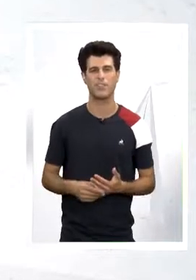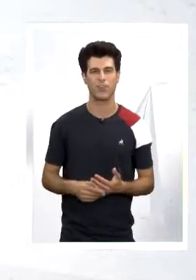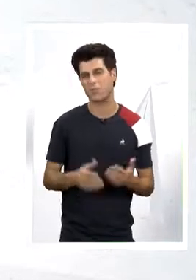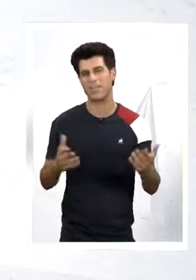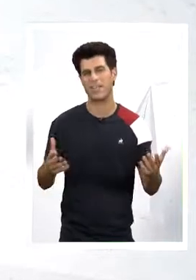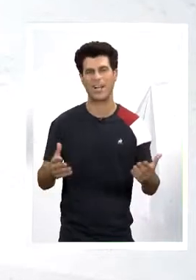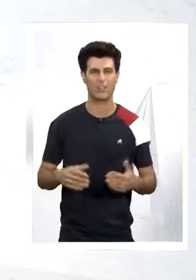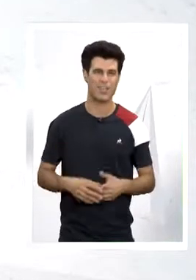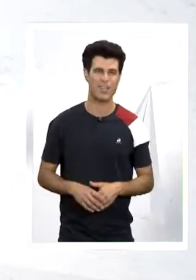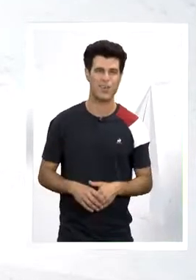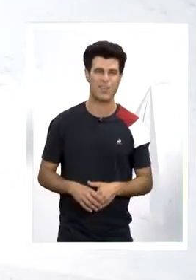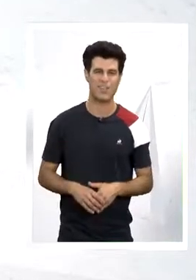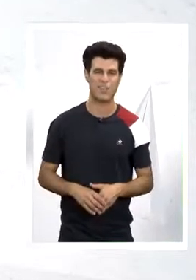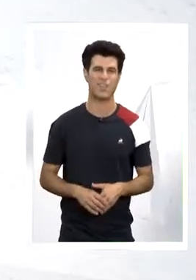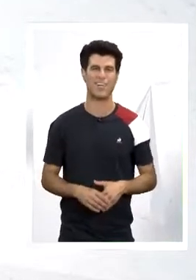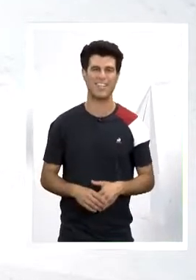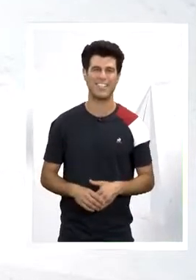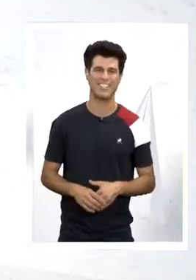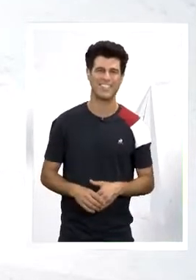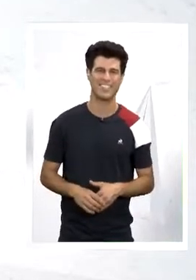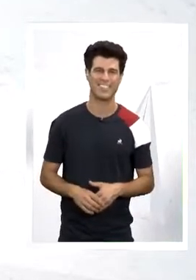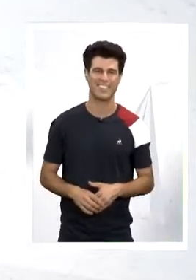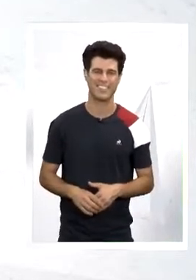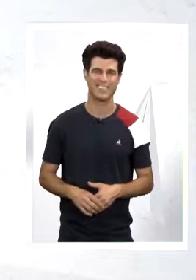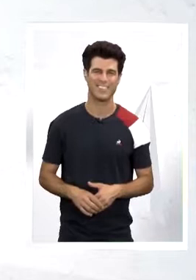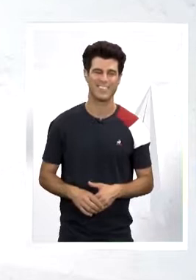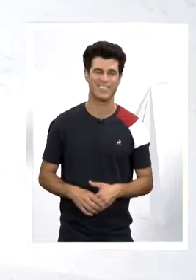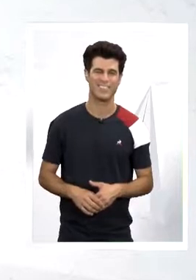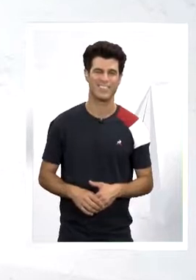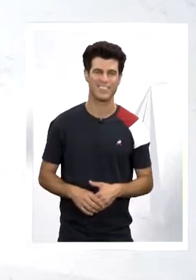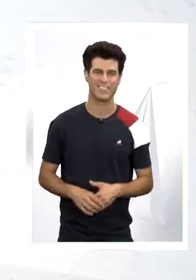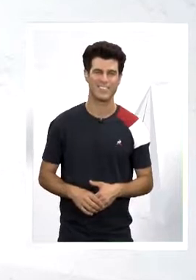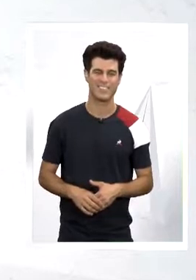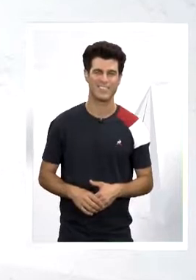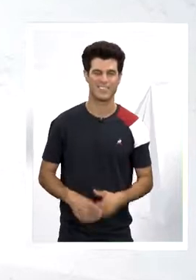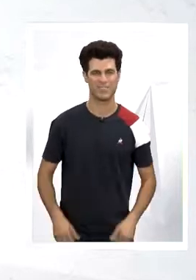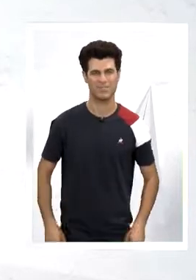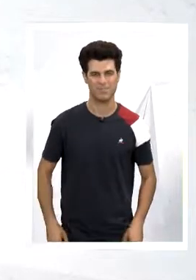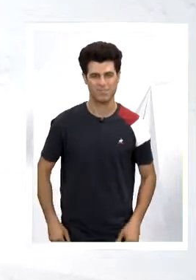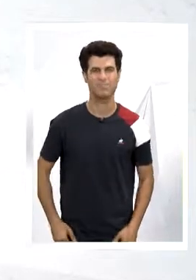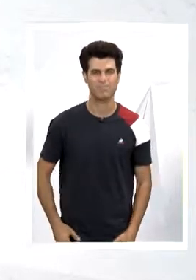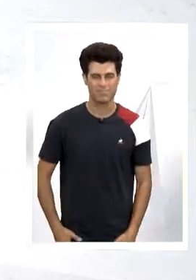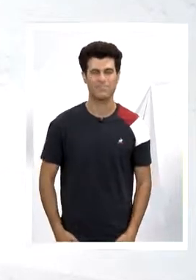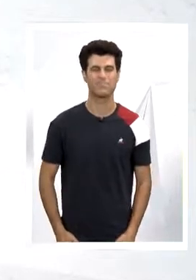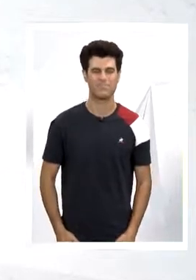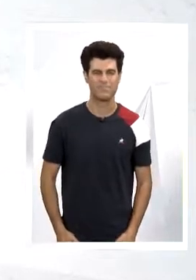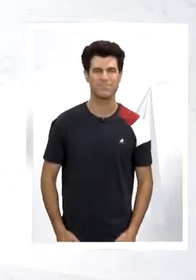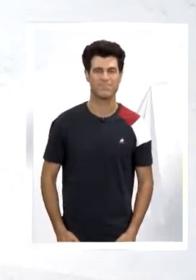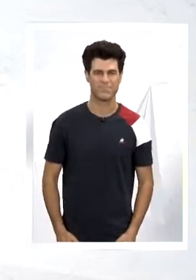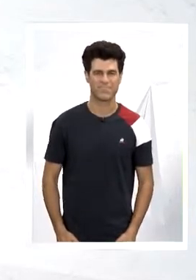הנכדות? חוץ מלקחת אותם לטיולים הנפלאים האלה? בטח, אנחנו משחקים ביחד